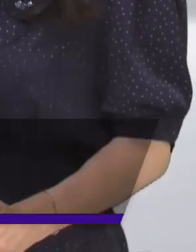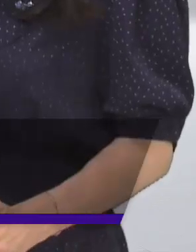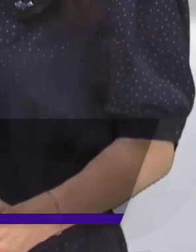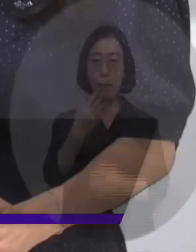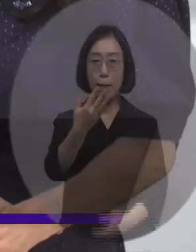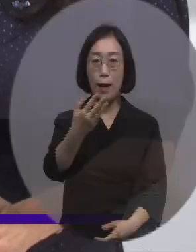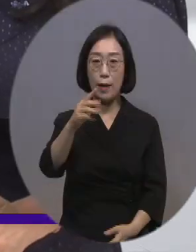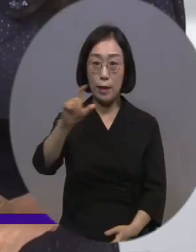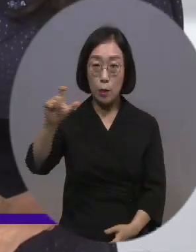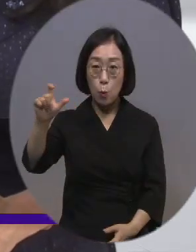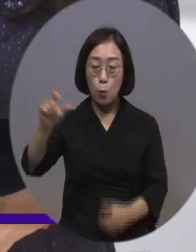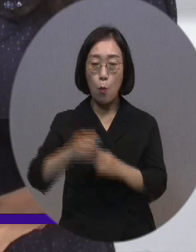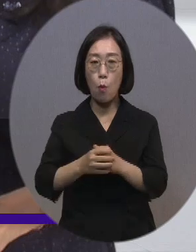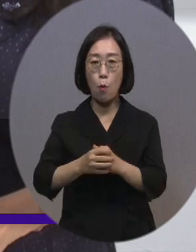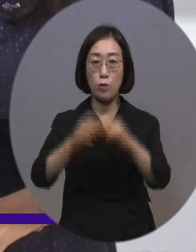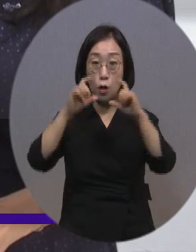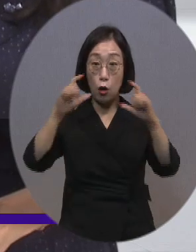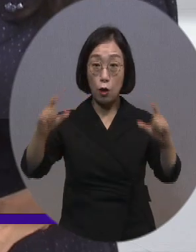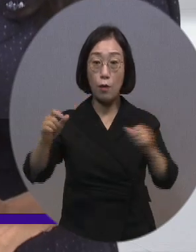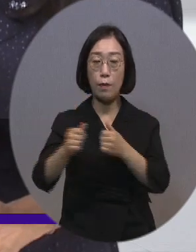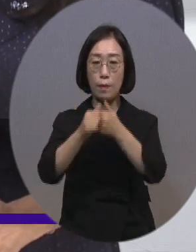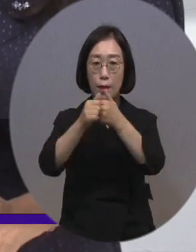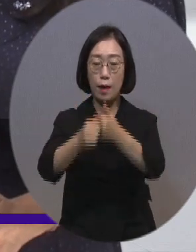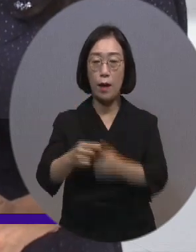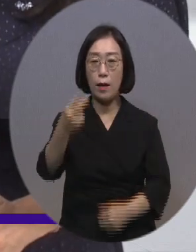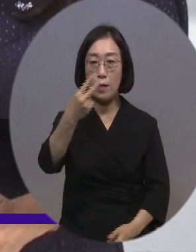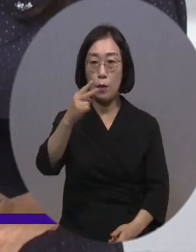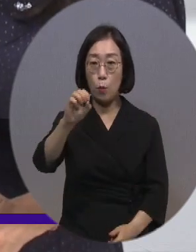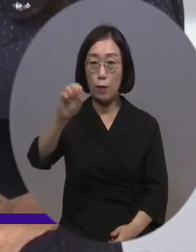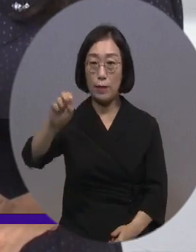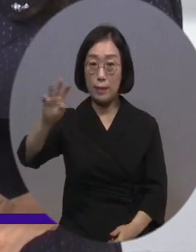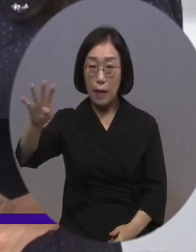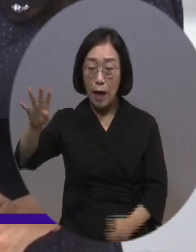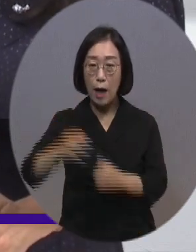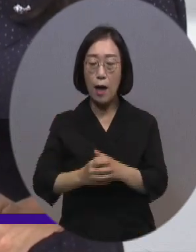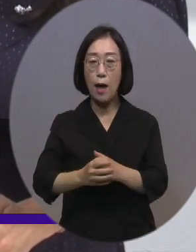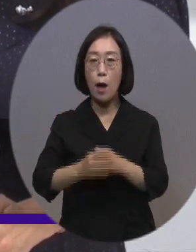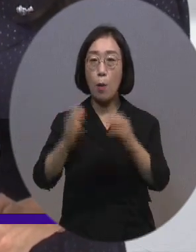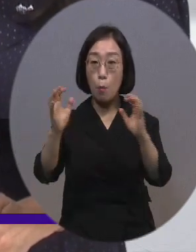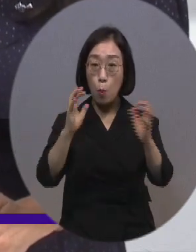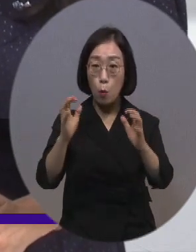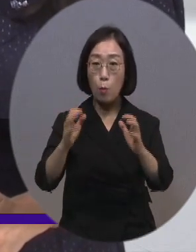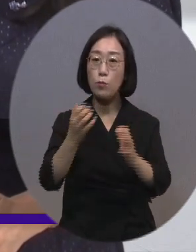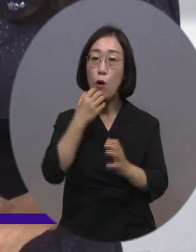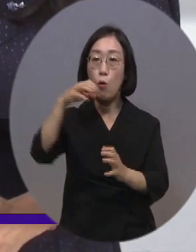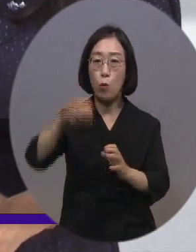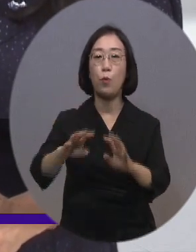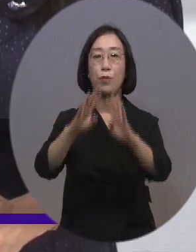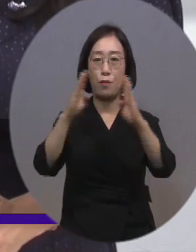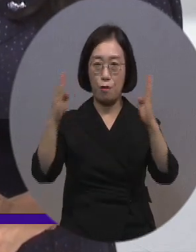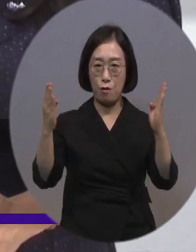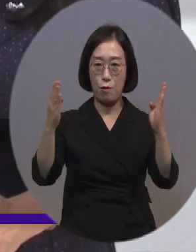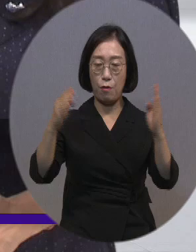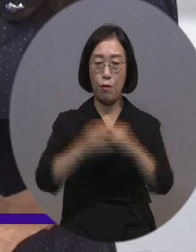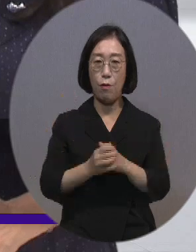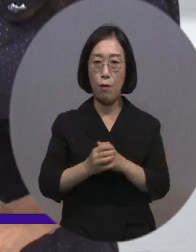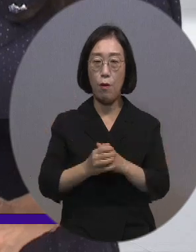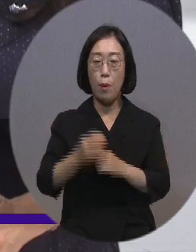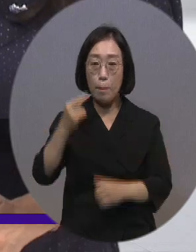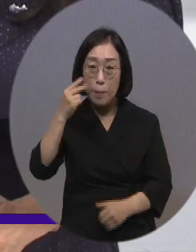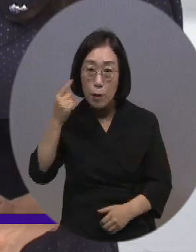8.15 통일 독트린에 따라 2024 국제 한반도 포럼이 서울에서 개최됐습니다. 한미일, 유럽 등